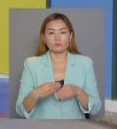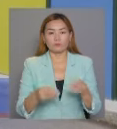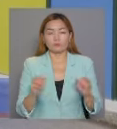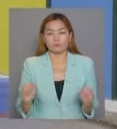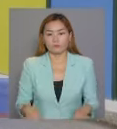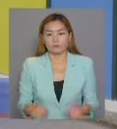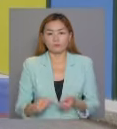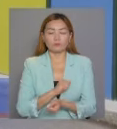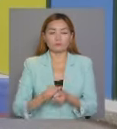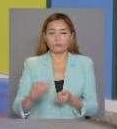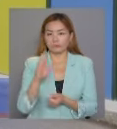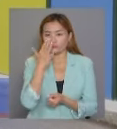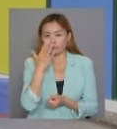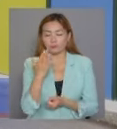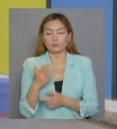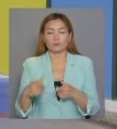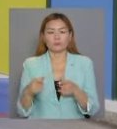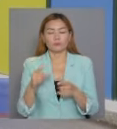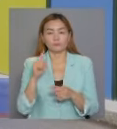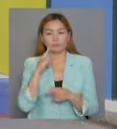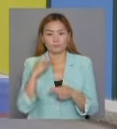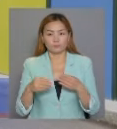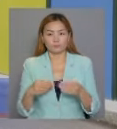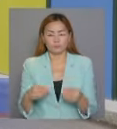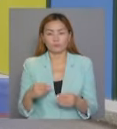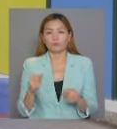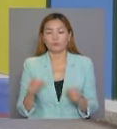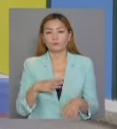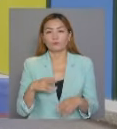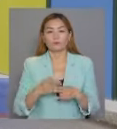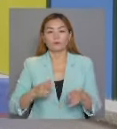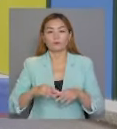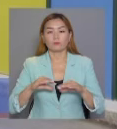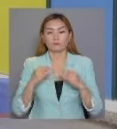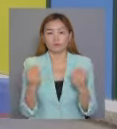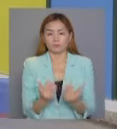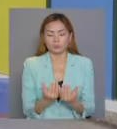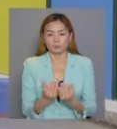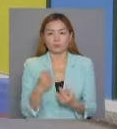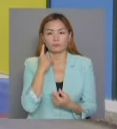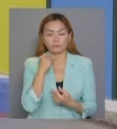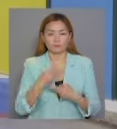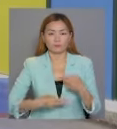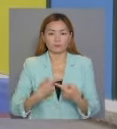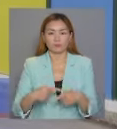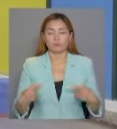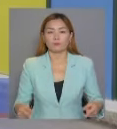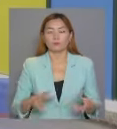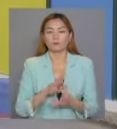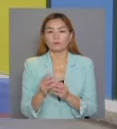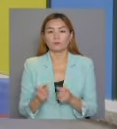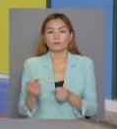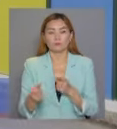это могут быть стекло, это может быть пластик, также это могут быть полиэтилены, так называемые БТУ,